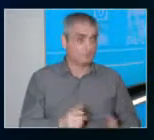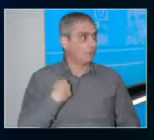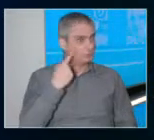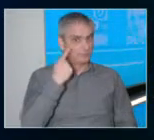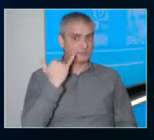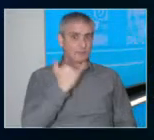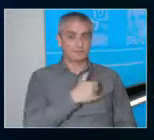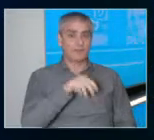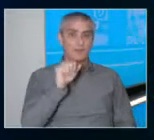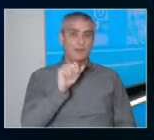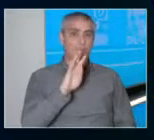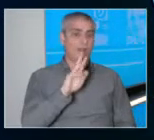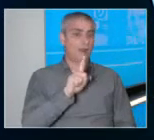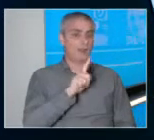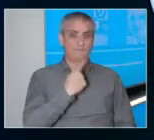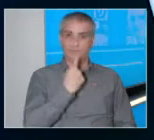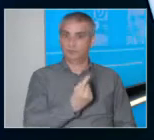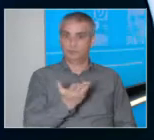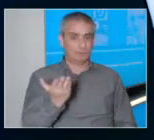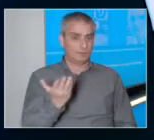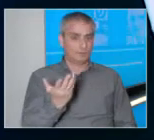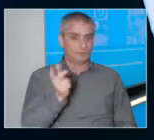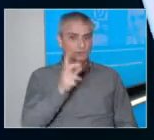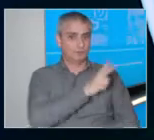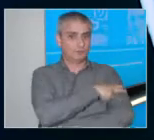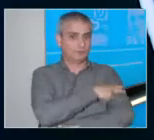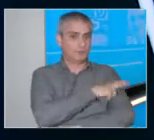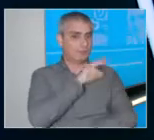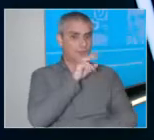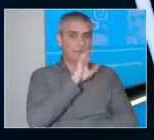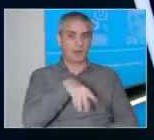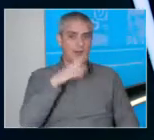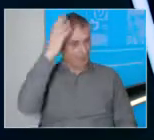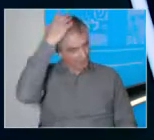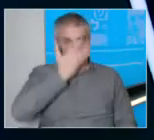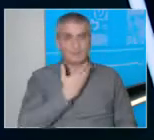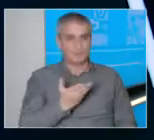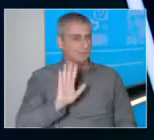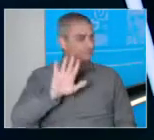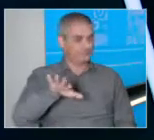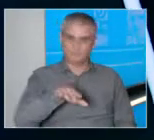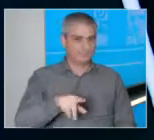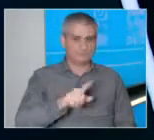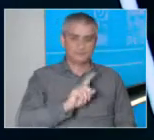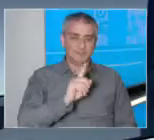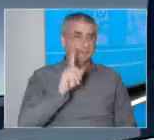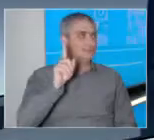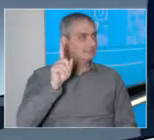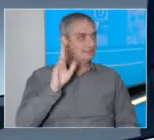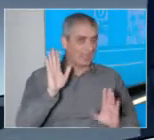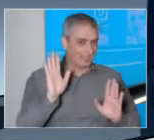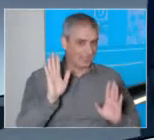שתביא לי את אורי בר-לב, מה שהוא דיבר, איש המשטרה, מה שהוא דיבר על מנדלבליט בצורה חמיפה מאוד. זה